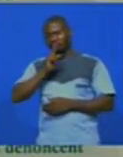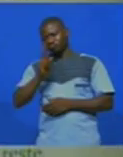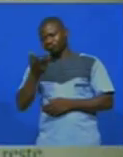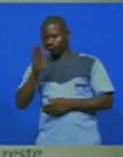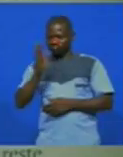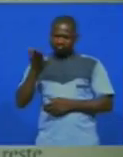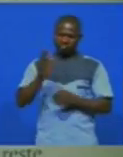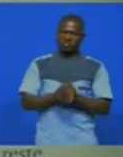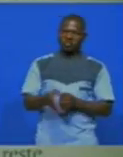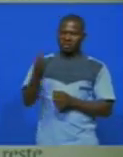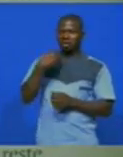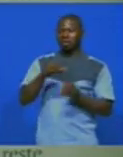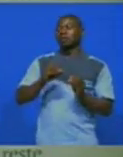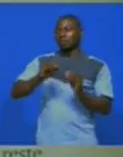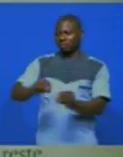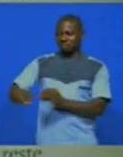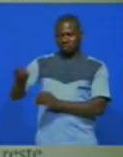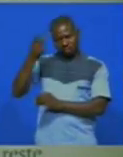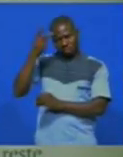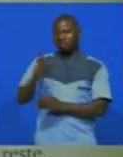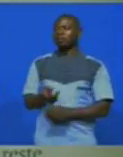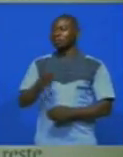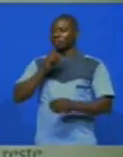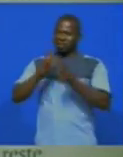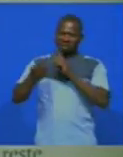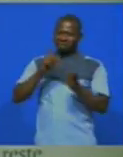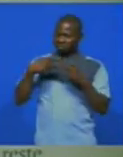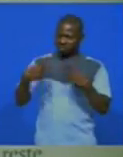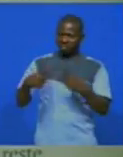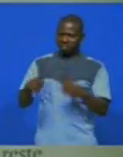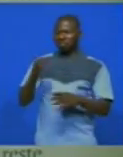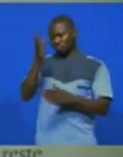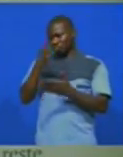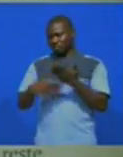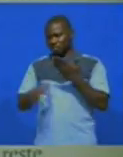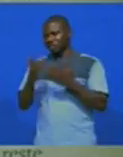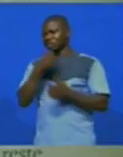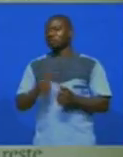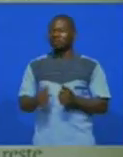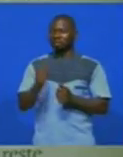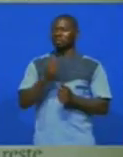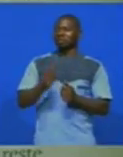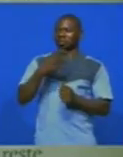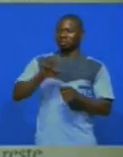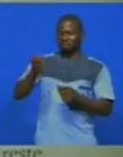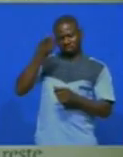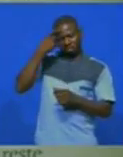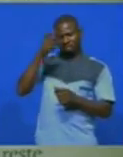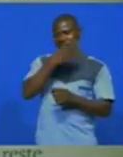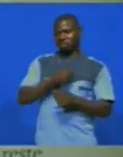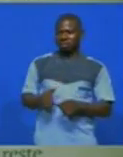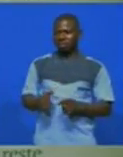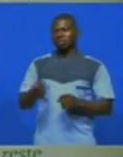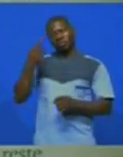l'opposition s'oppose à la vente d'une partie des actions de l'État détenues dans Onatel à Maroc Télécom pour quelques 20 milliards de francs